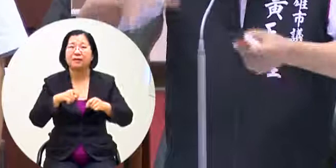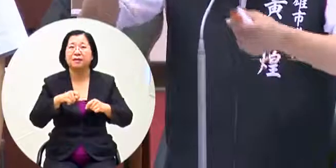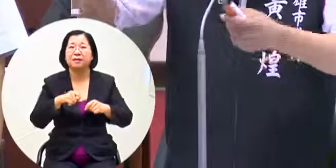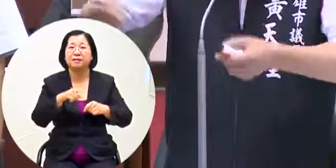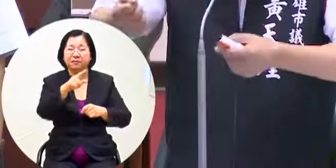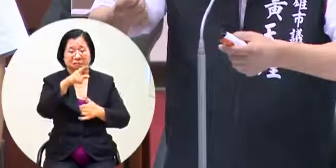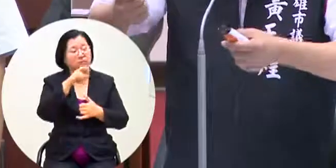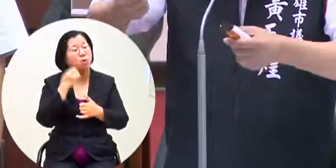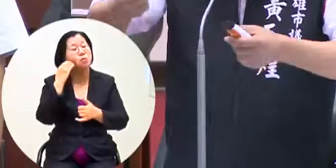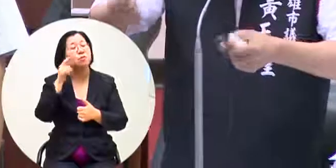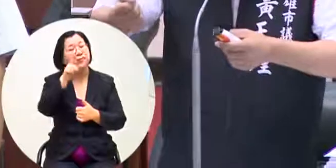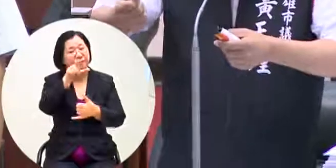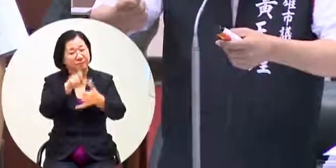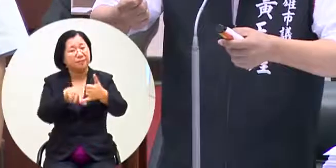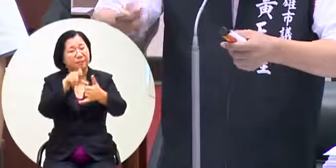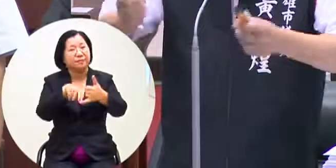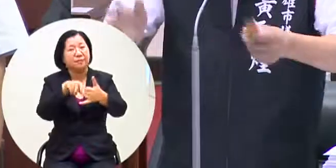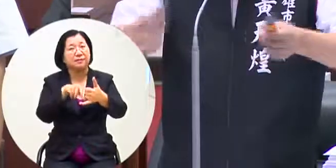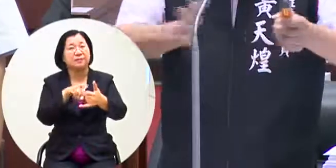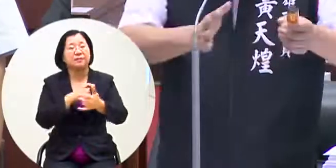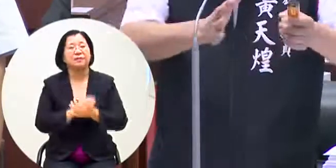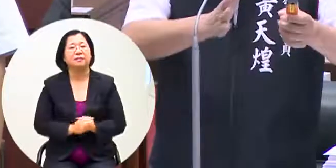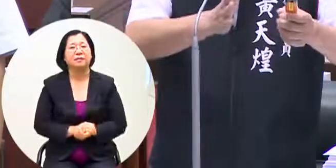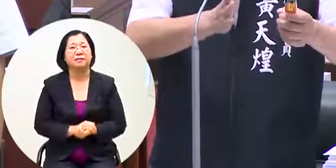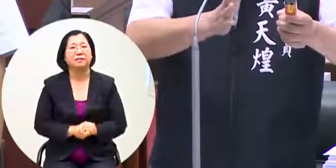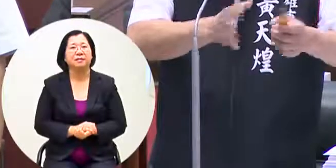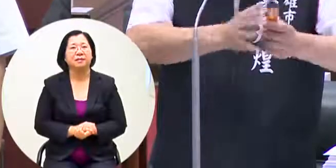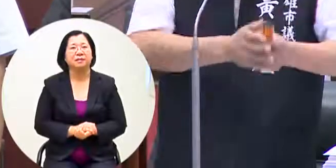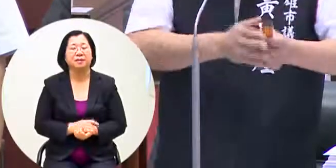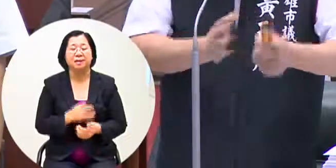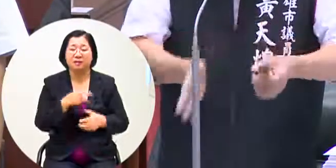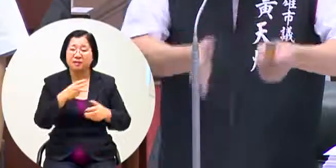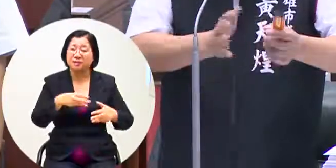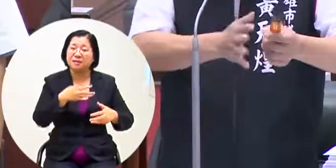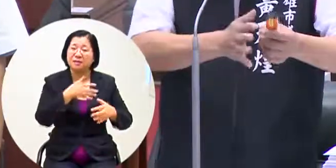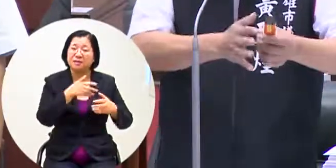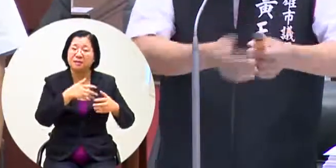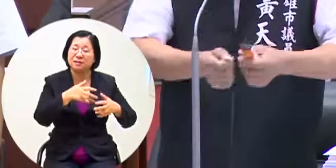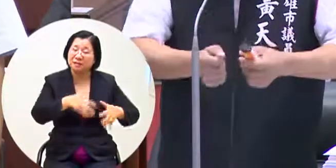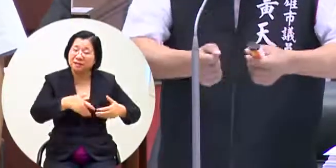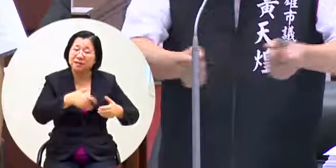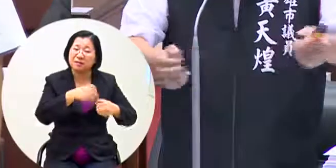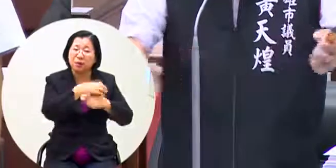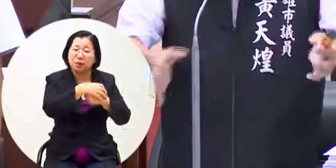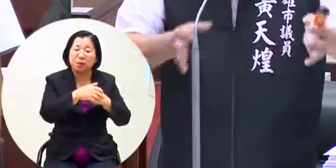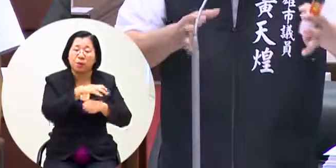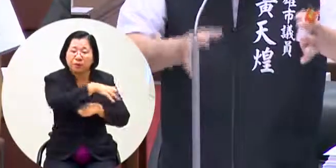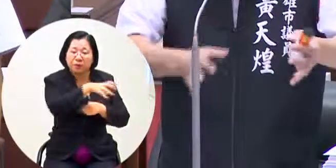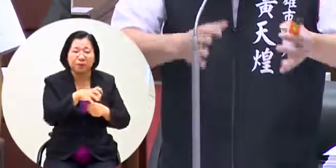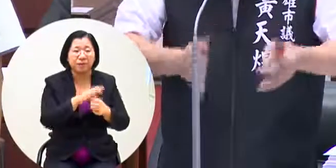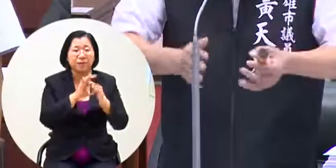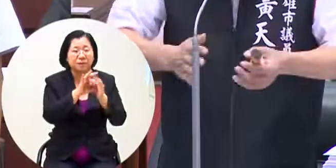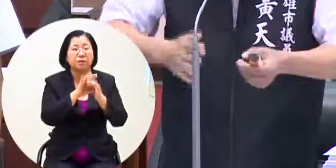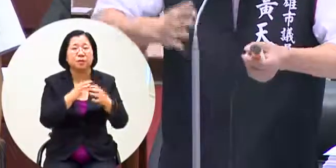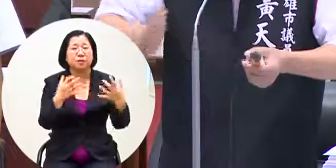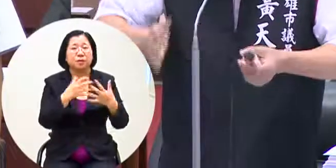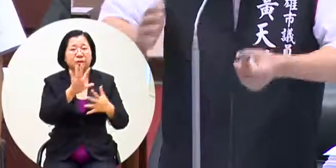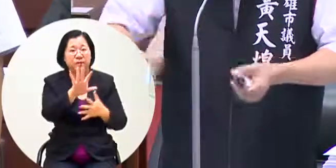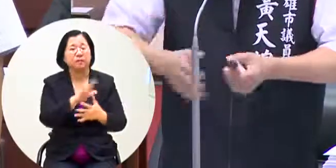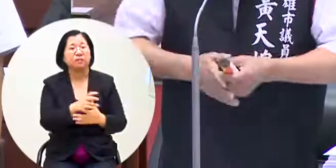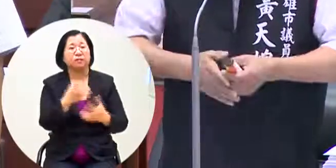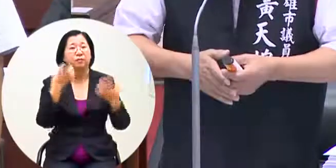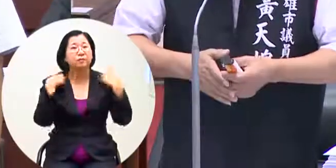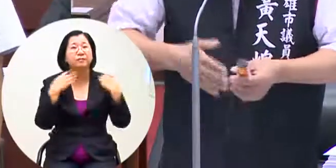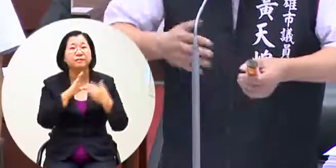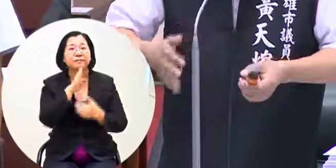都经过三青嘛吼。环保的相关问题，拢总是咱的主管嘛。啊，查清安尼不时